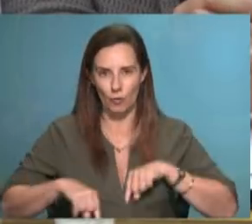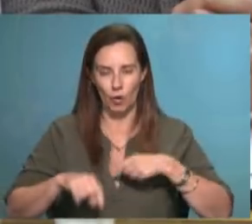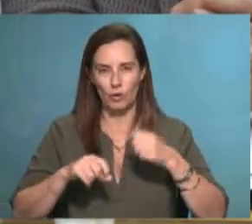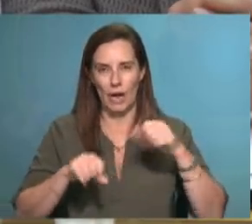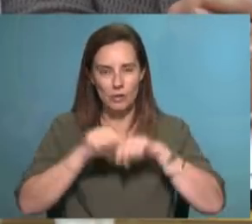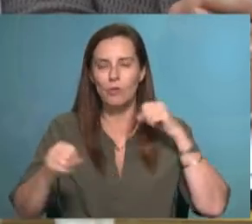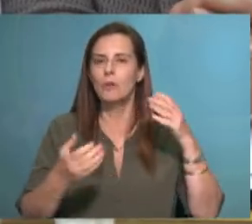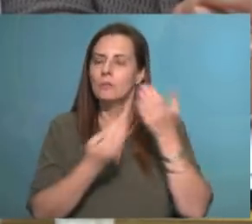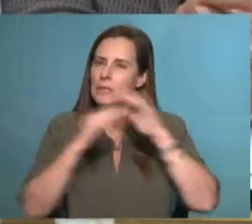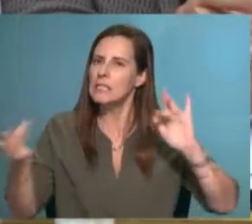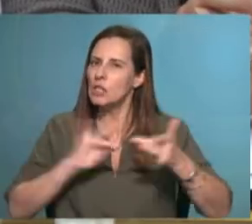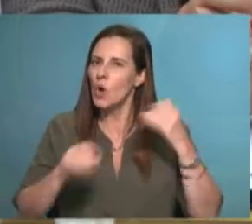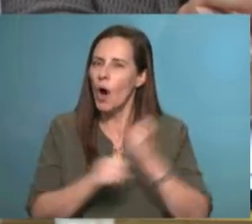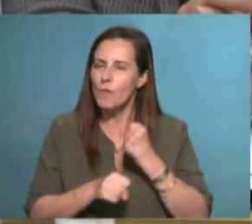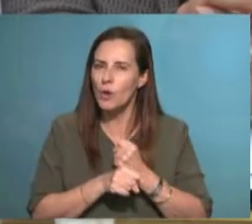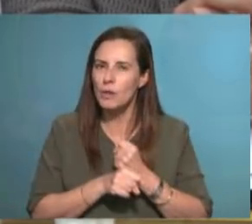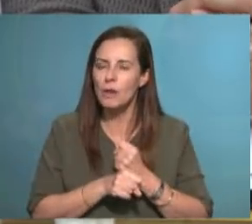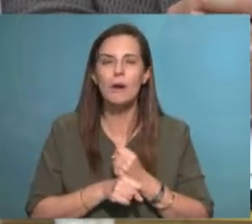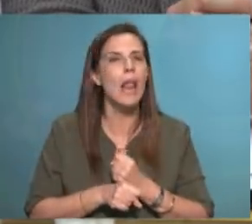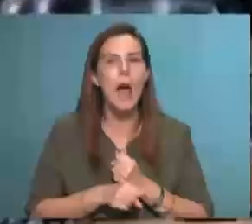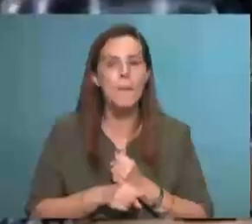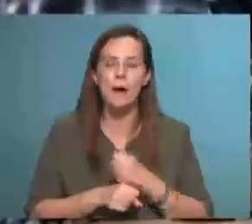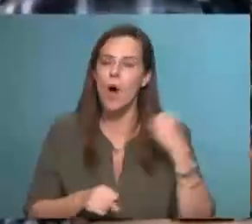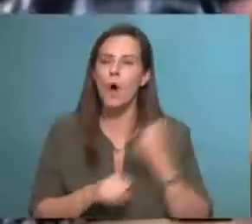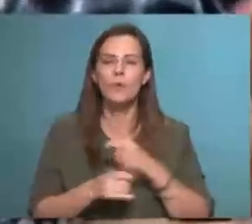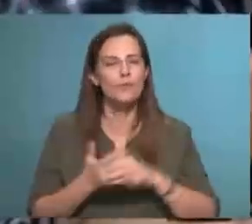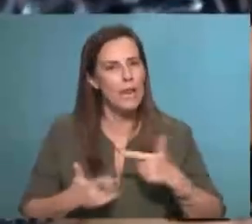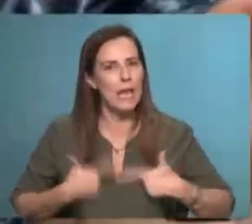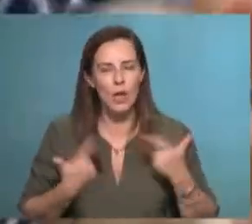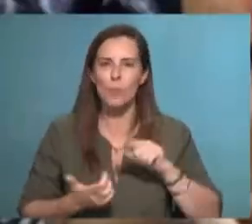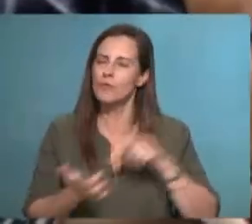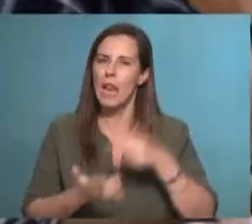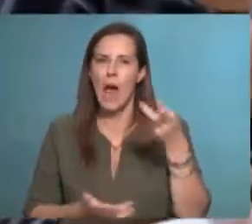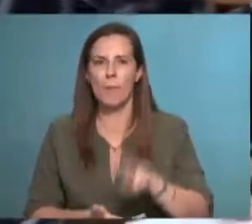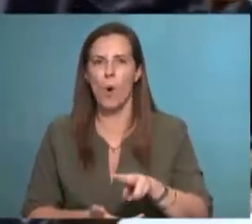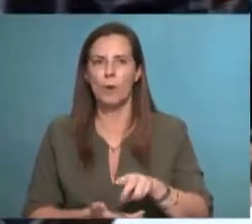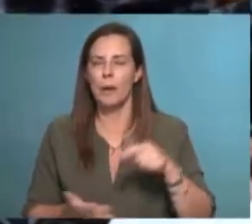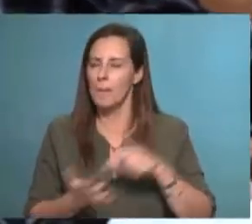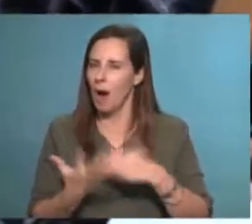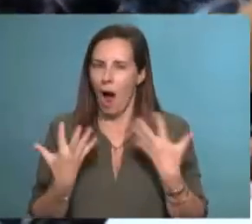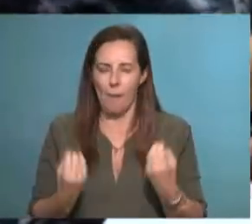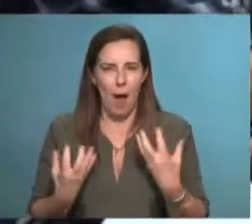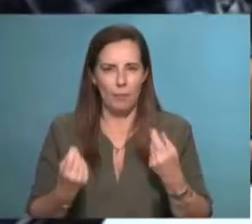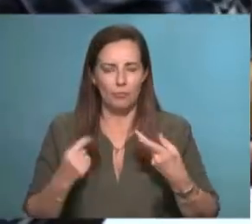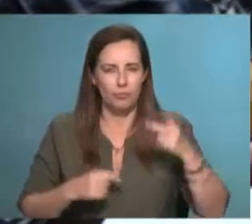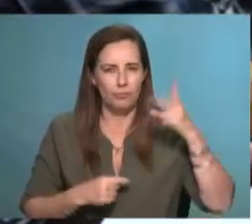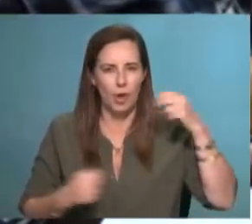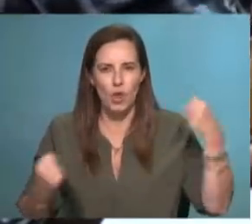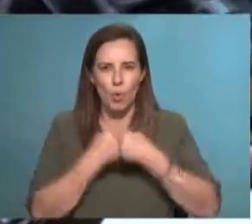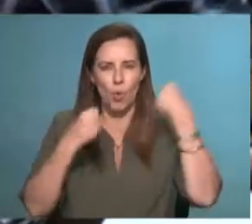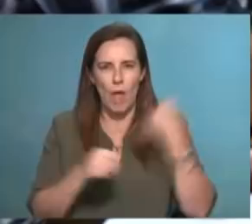היום על סכסוך עבודה במשק בכותרת עובדים כדי לחיות, לא כדי למות. זה לנוכח המספר ההולך וגדל של תאונות